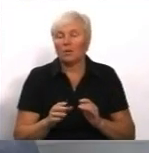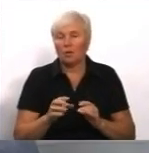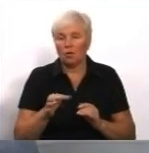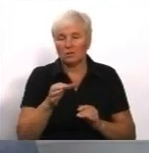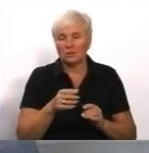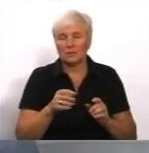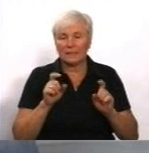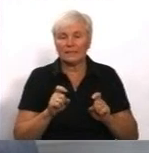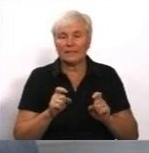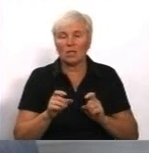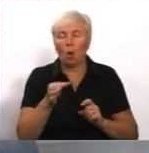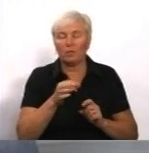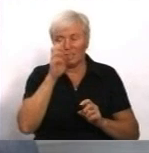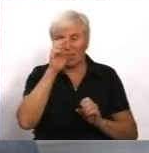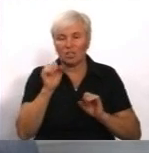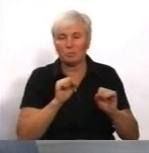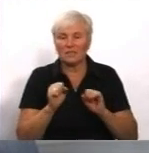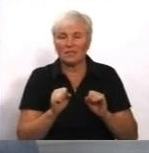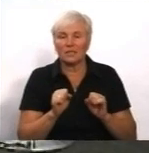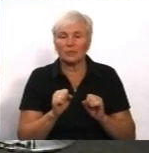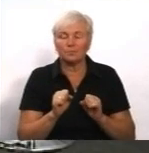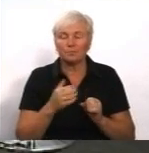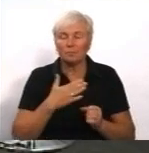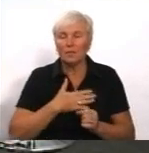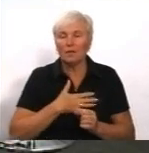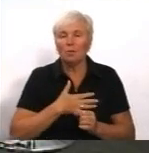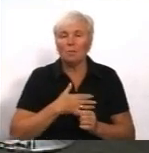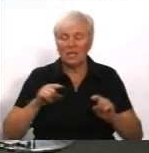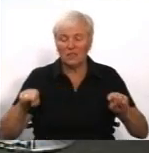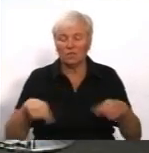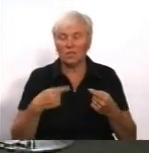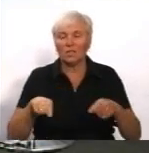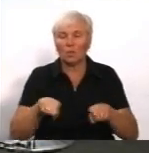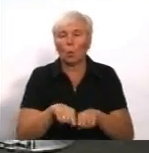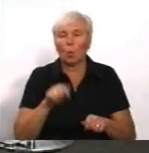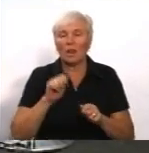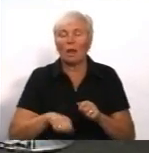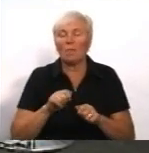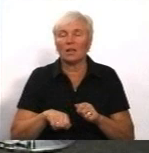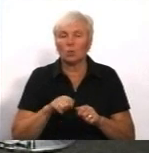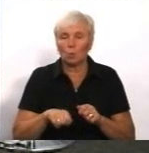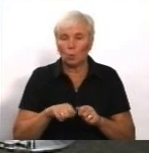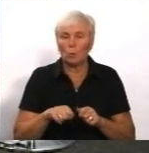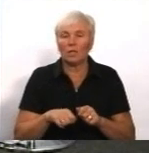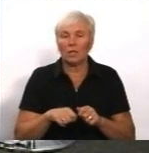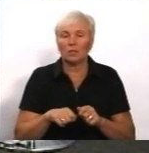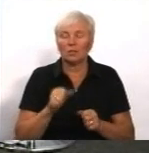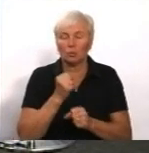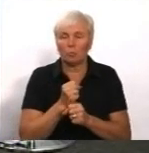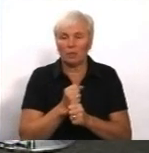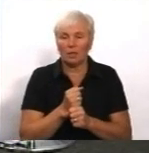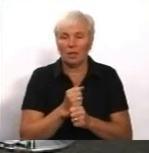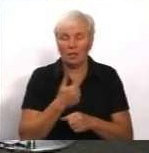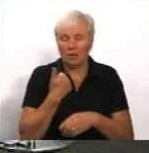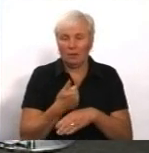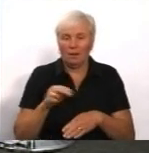керівництва центрального апарату служби ми створили таку лабораторію, зробили непоганий ремонт. Це одна,